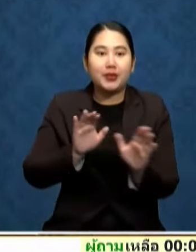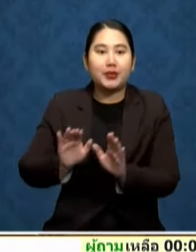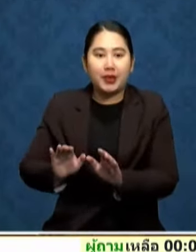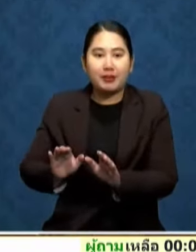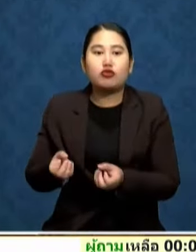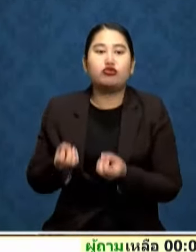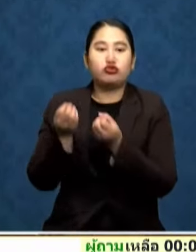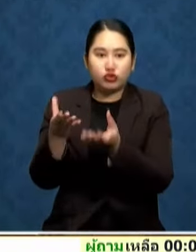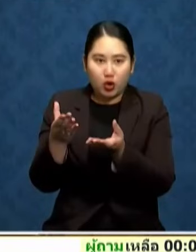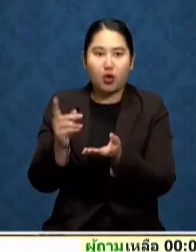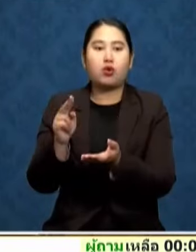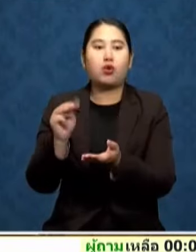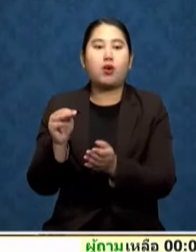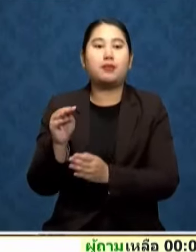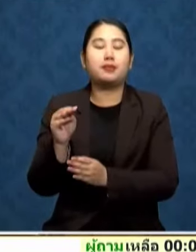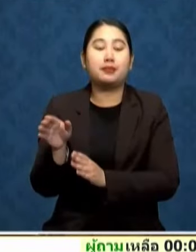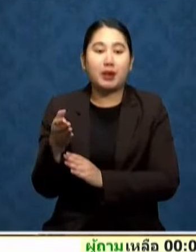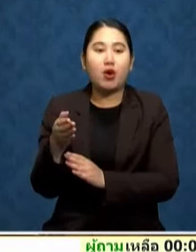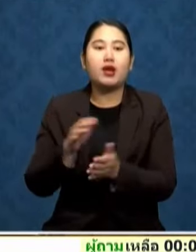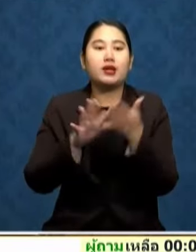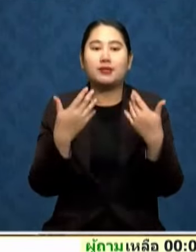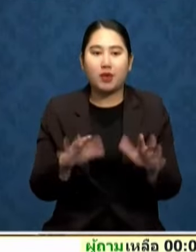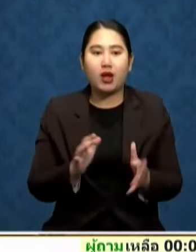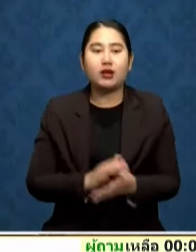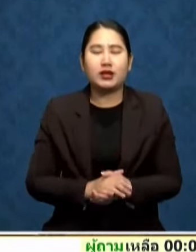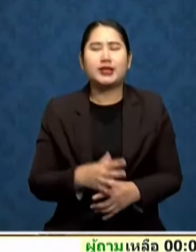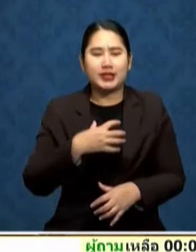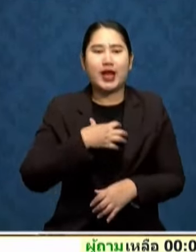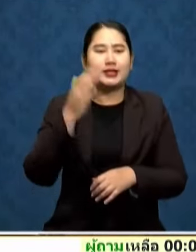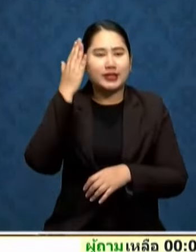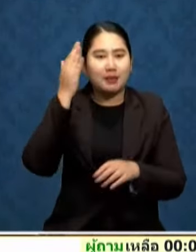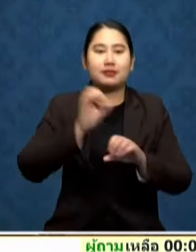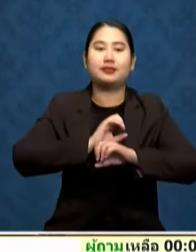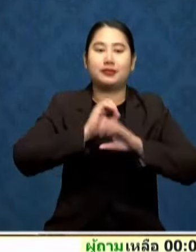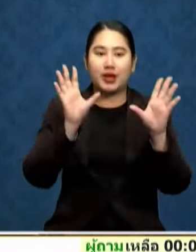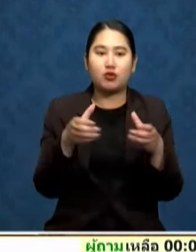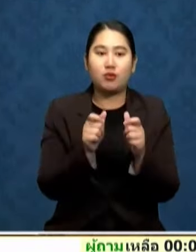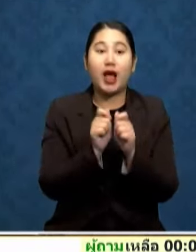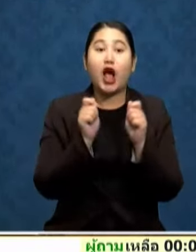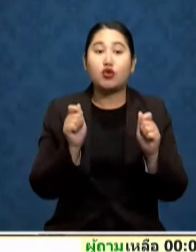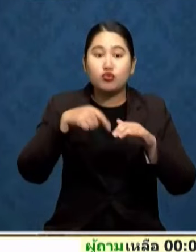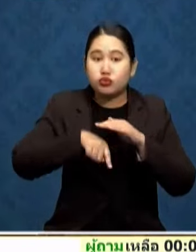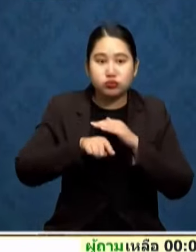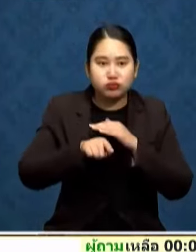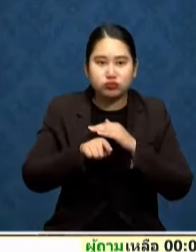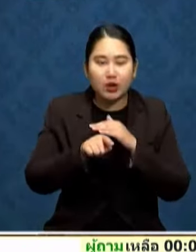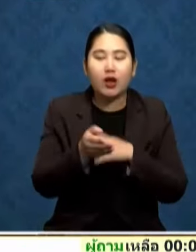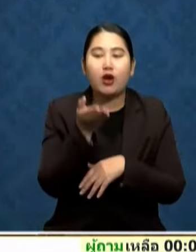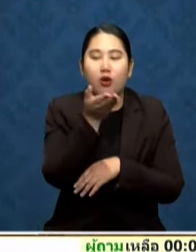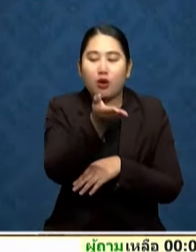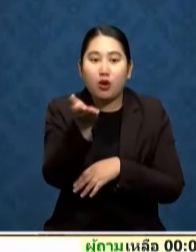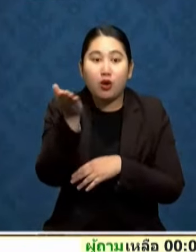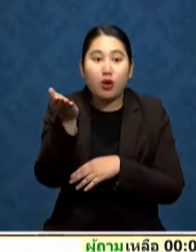อนเป็นที่เรียบร้อยแล้วผมก็อยากจะทราบข้อมูลที่ชัดกว่านั้นในอนุกรรมการก็ได้มีการขอ